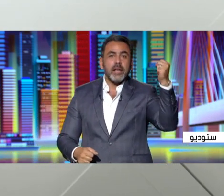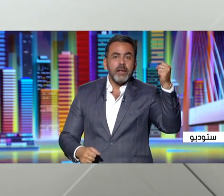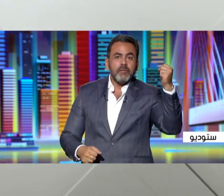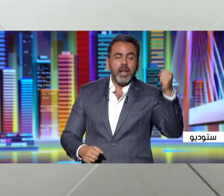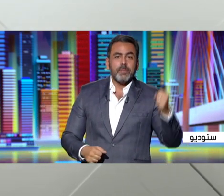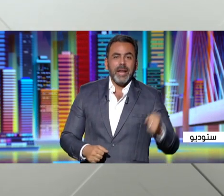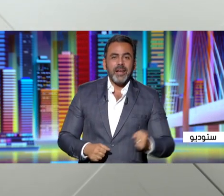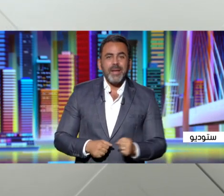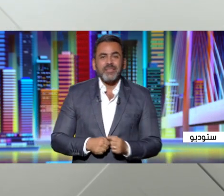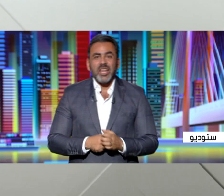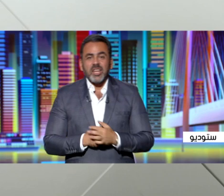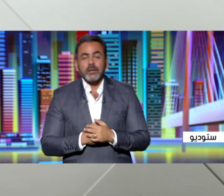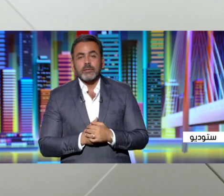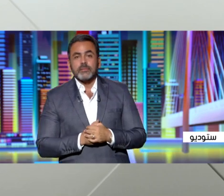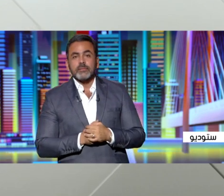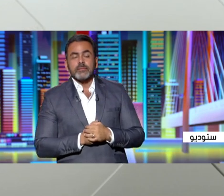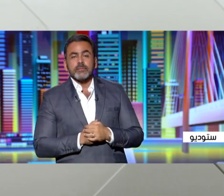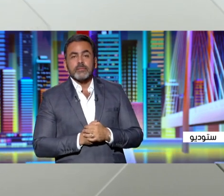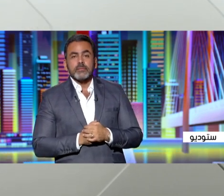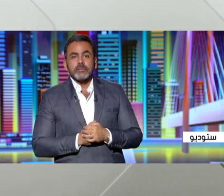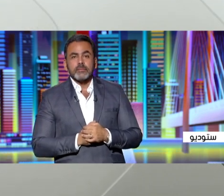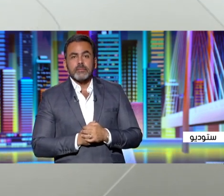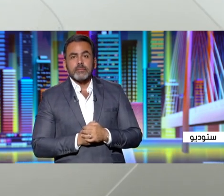فرنسا في الحرب العالميه